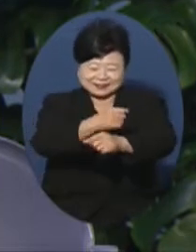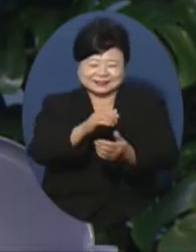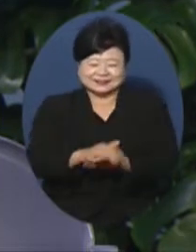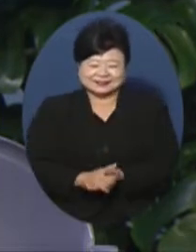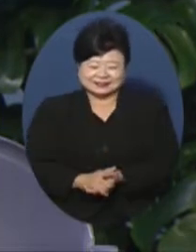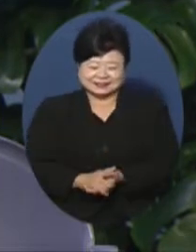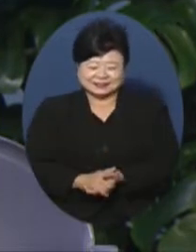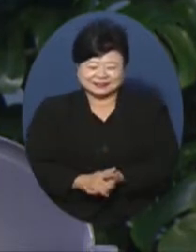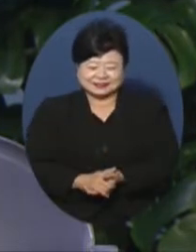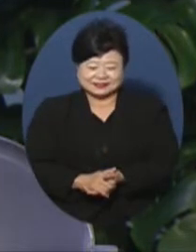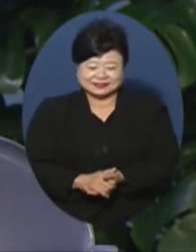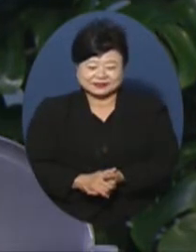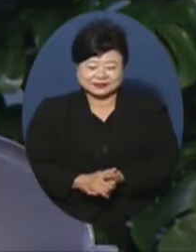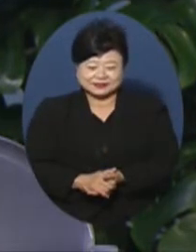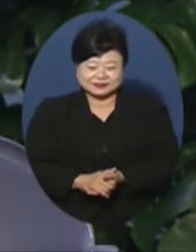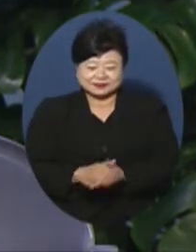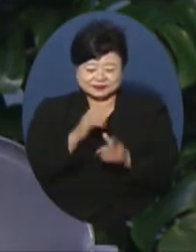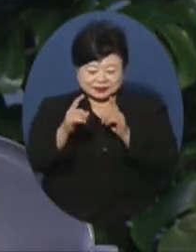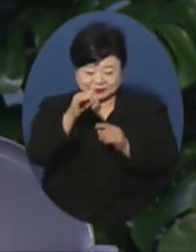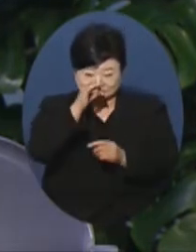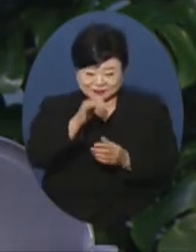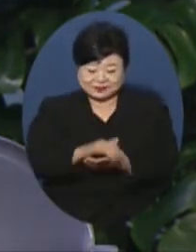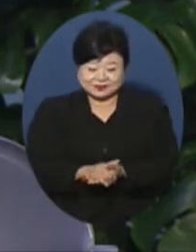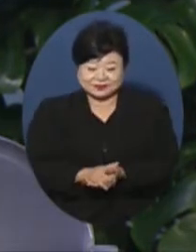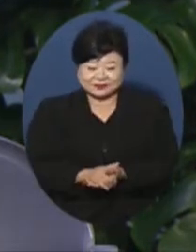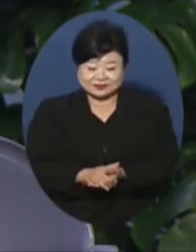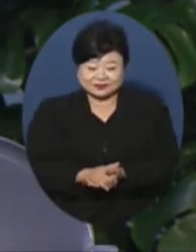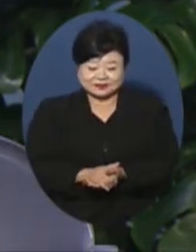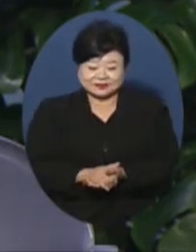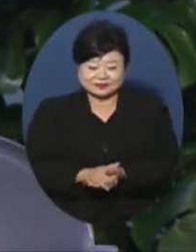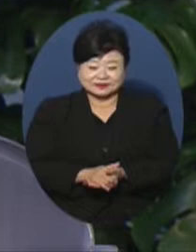너를 지키게 하심이라고 말씀하십니다.